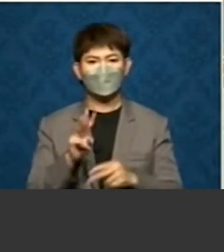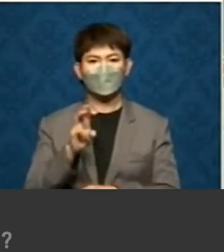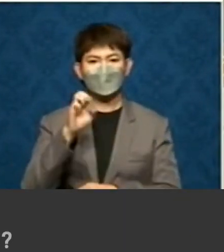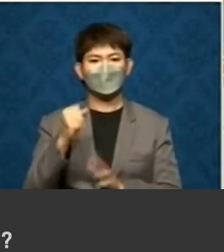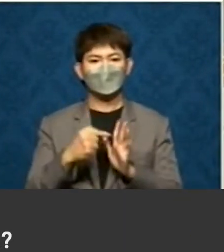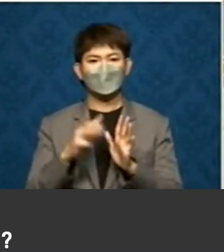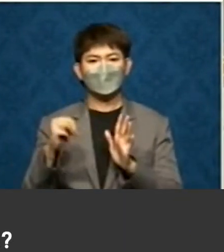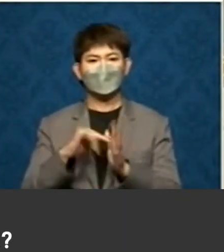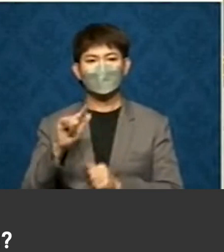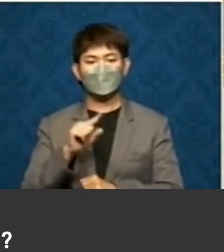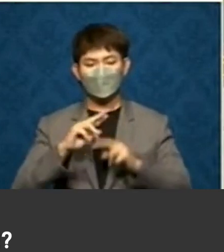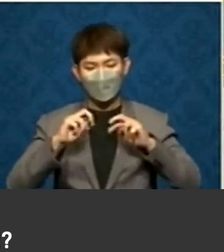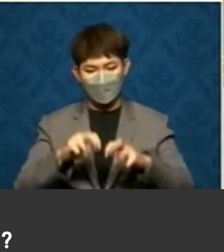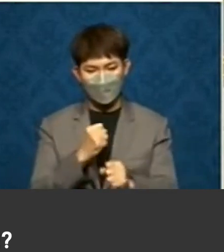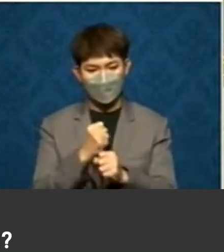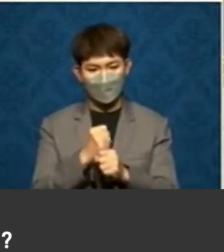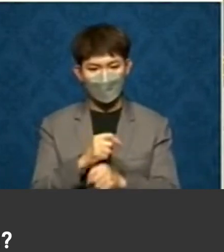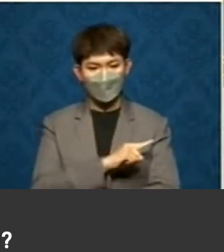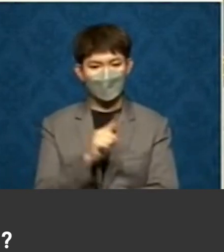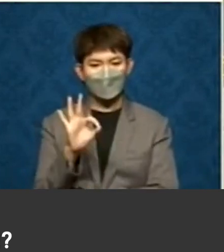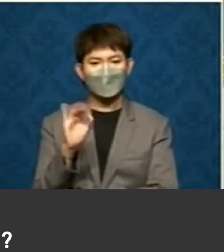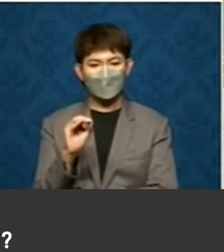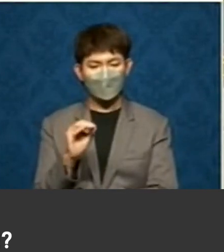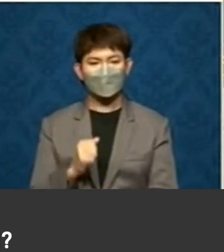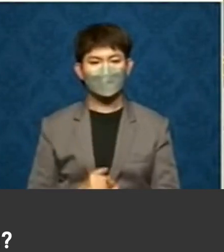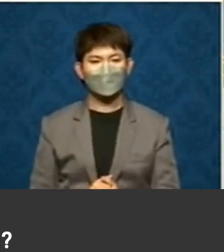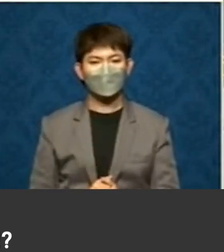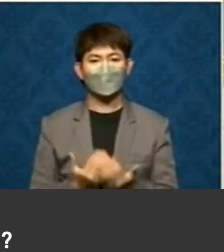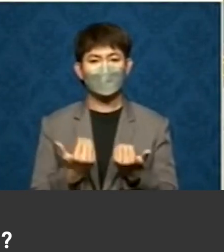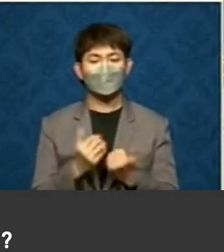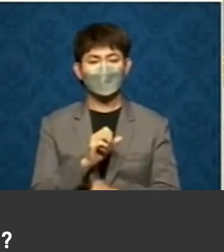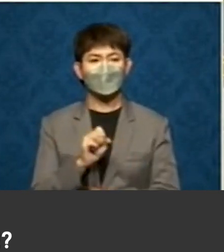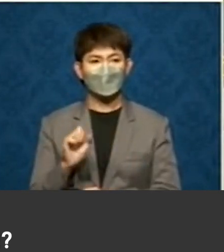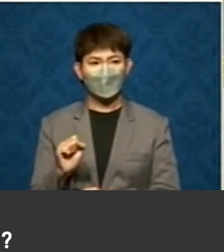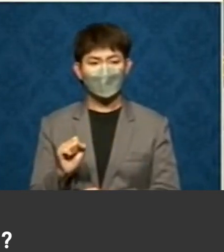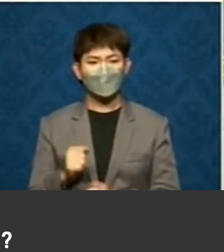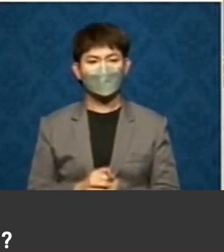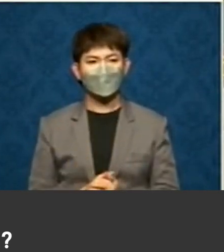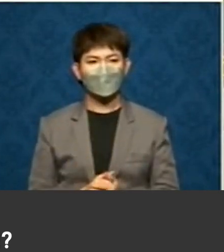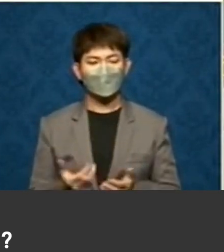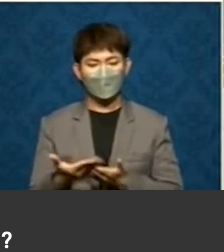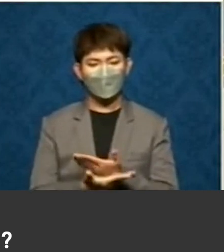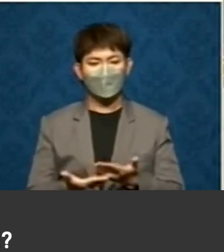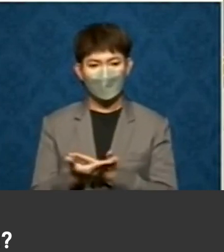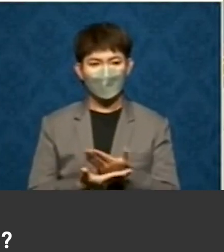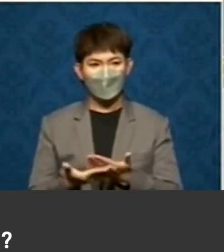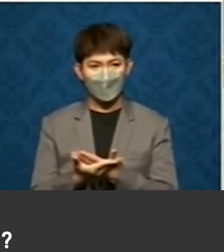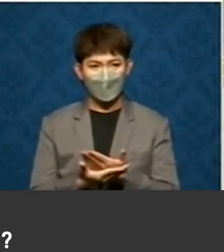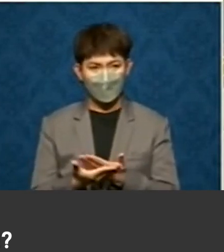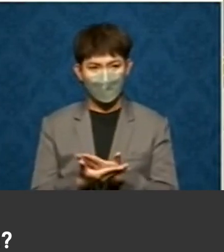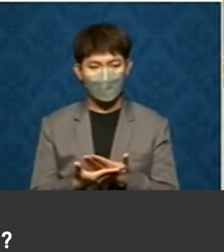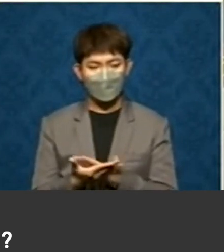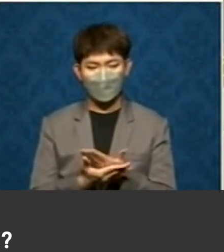สิบเนึงจากกรณีเมวที่ 2 ทัวาคม 2,564 ในการประชุสภาผู้แนฮราศดรโดยมีใสุปชัยโพสุร